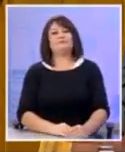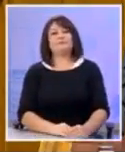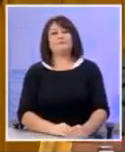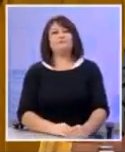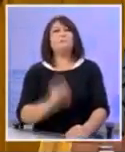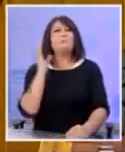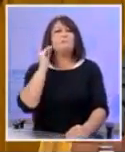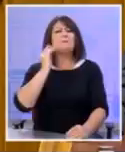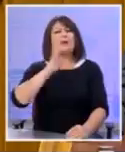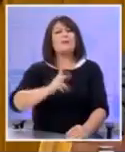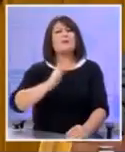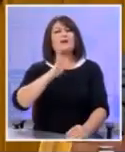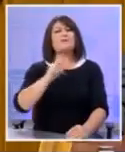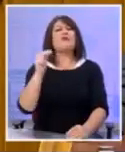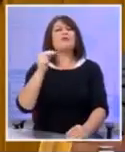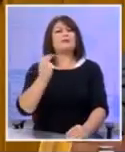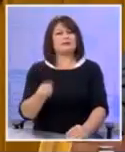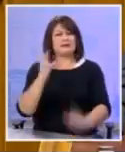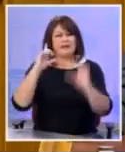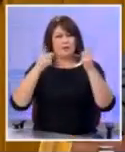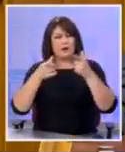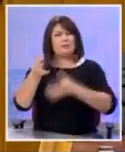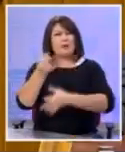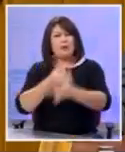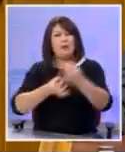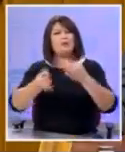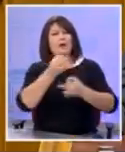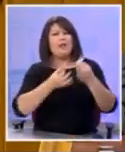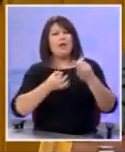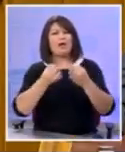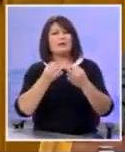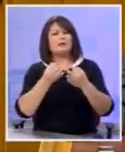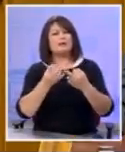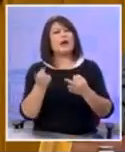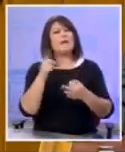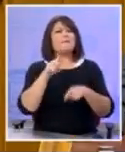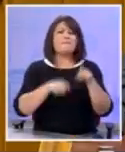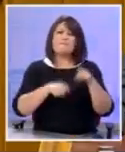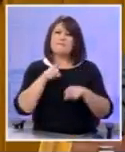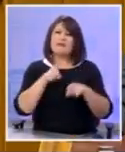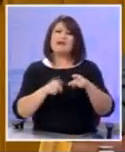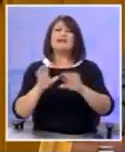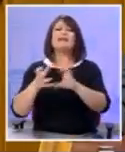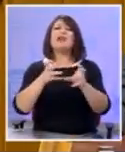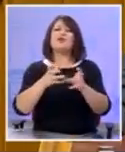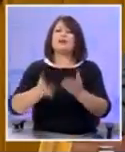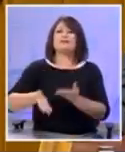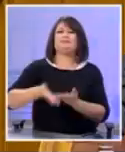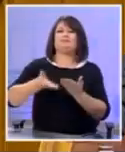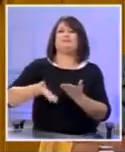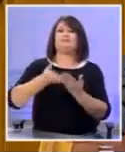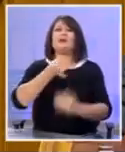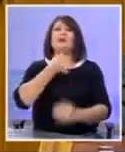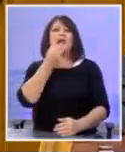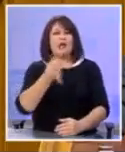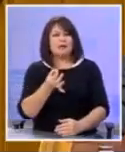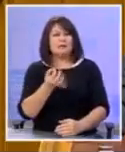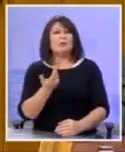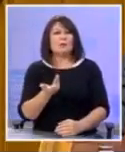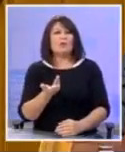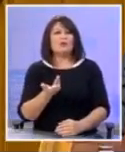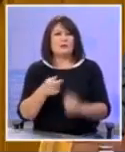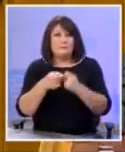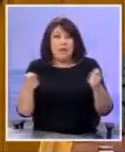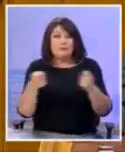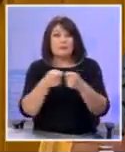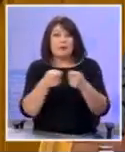Ακούμε καθημερινά στελέχη της Νέας Δημοκρατίας, συνεπικουρούμενα και από ορισμένα μέσα μαζικής ενημέρωσης, να λένε πως έρχονται